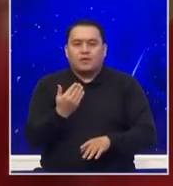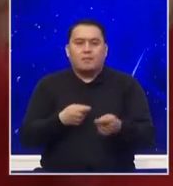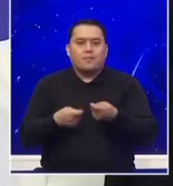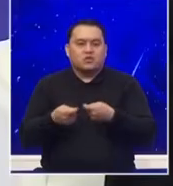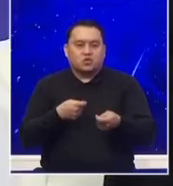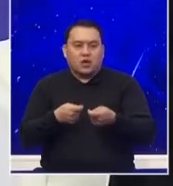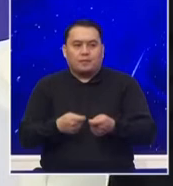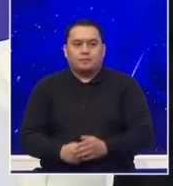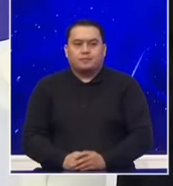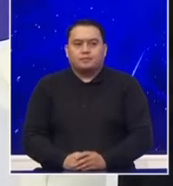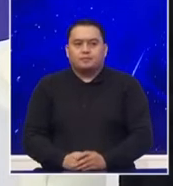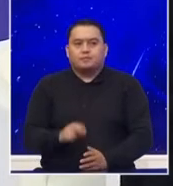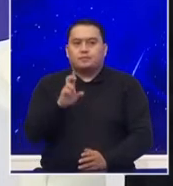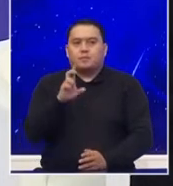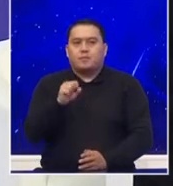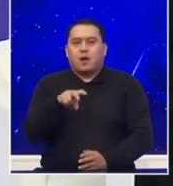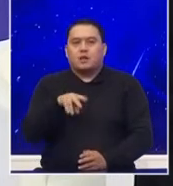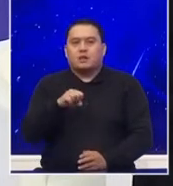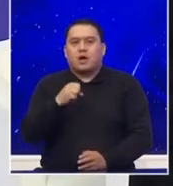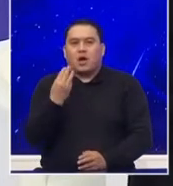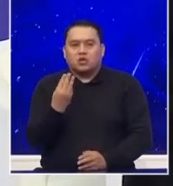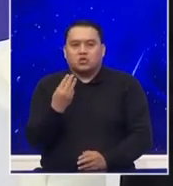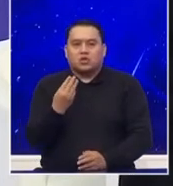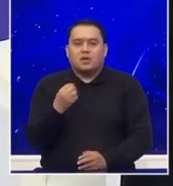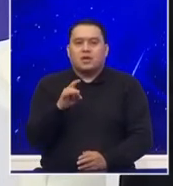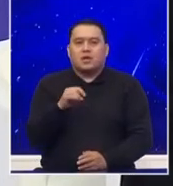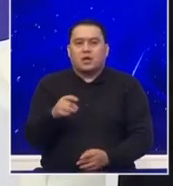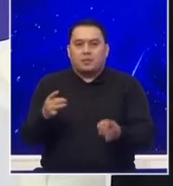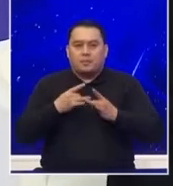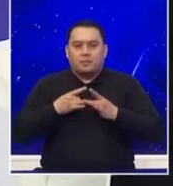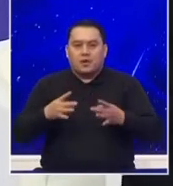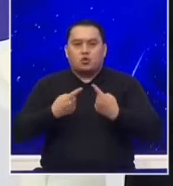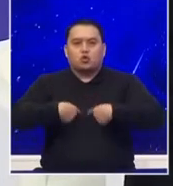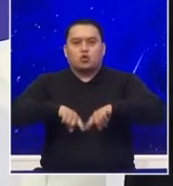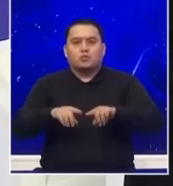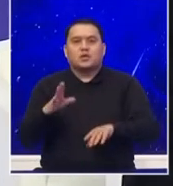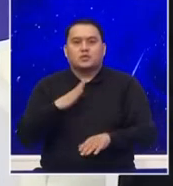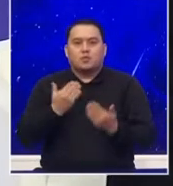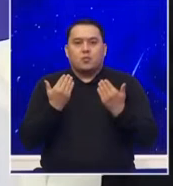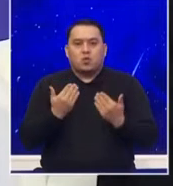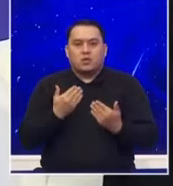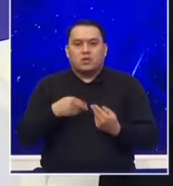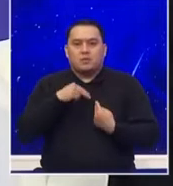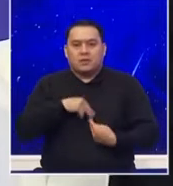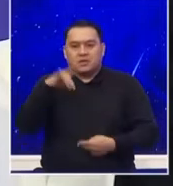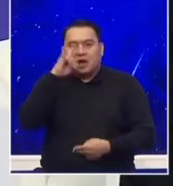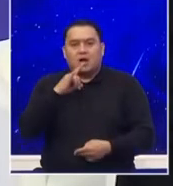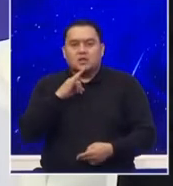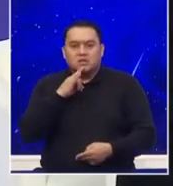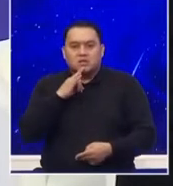басшысы. Балқаш ауданы Ереке ауылында бірінші концертіміз ұйымдастырылды. Бүгін Еңбекші Қазақ ауданында